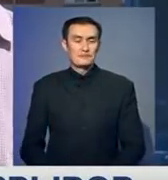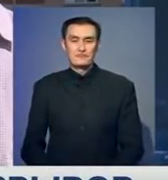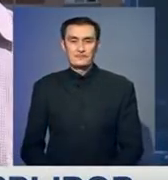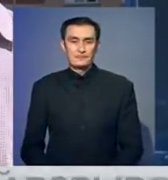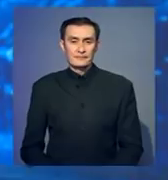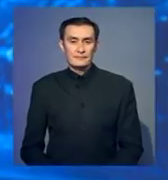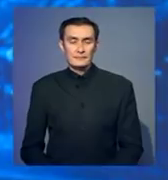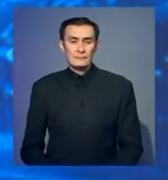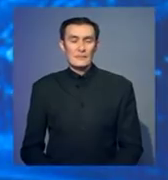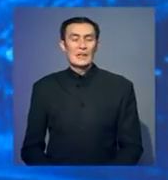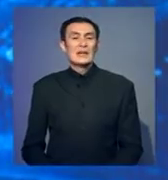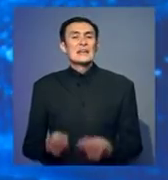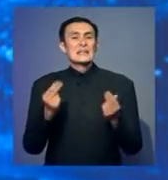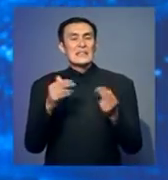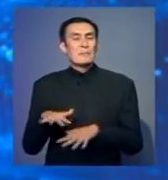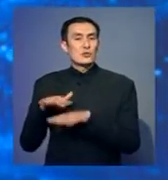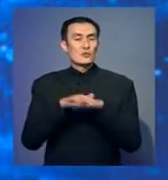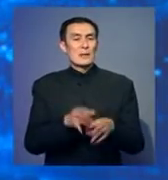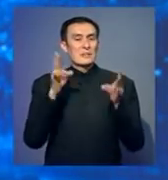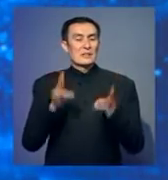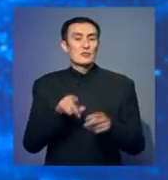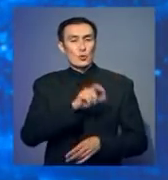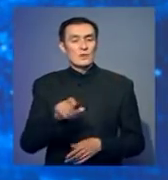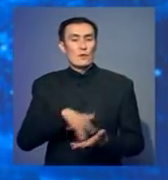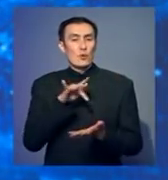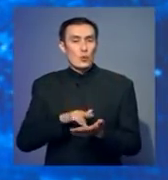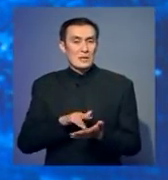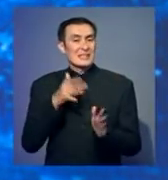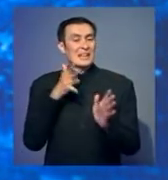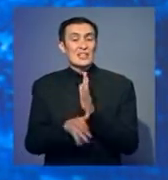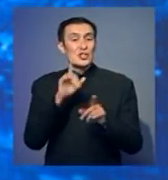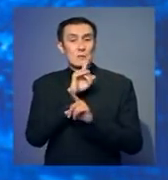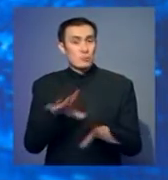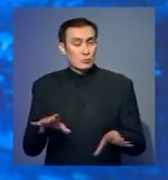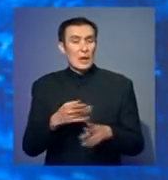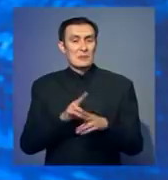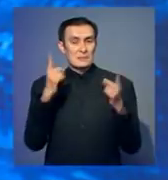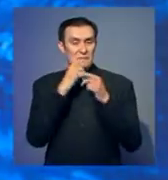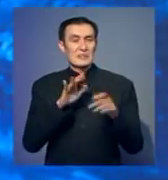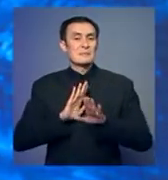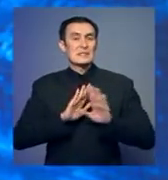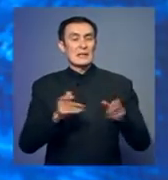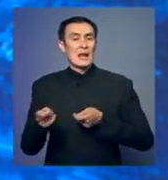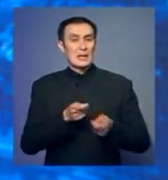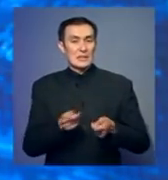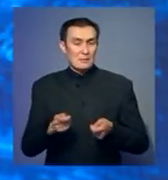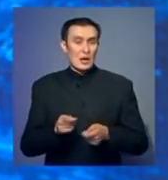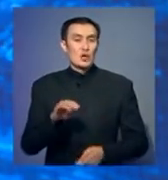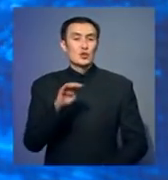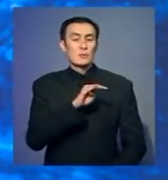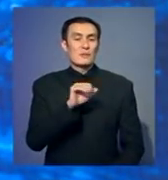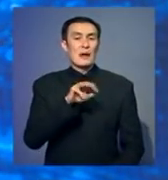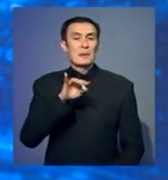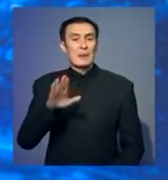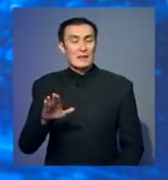области. Ну а все деньги, поступившие для пострадавших жителей Арыся, пока тратить не будут. Об этом заявил зам. Акима Туркестанской области